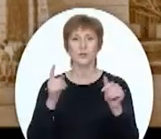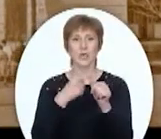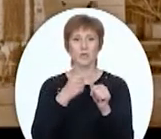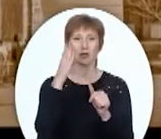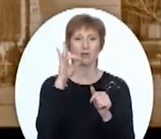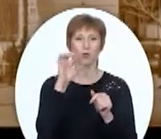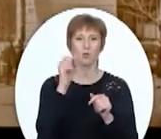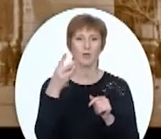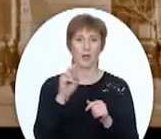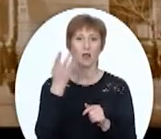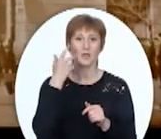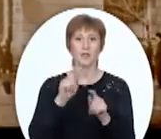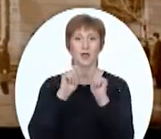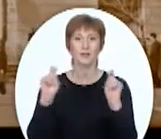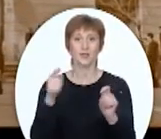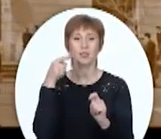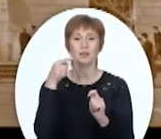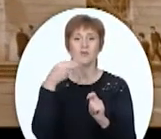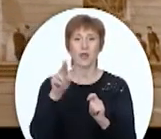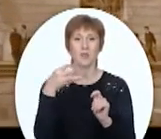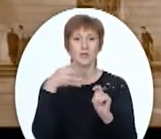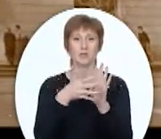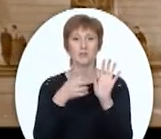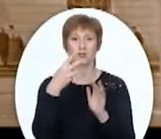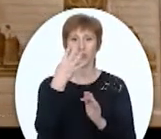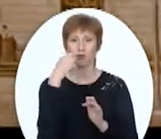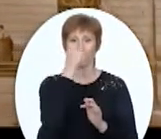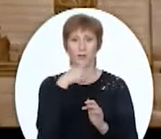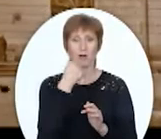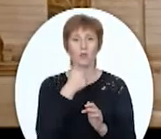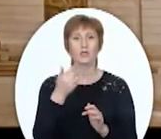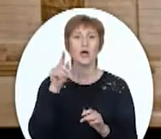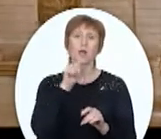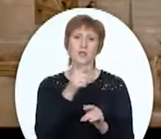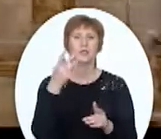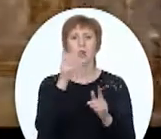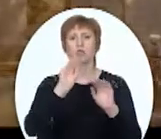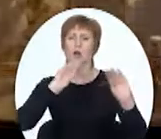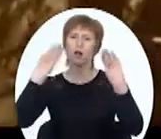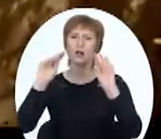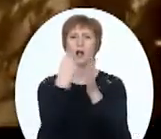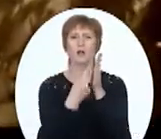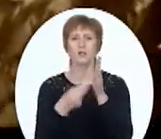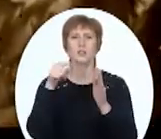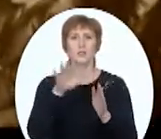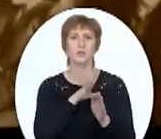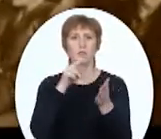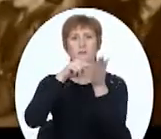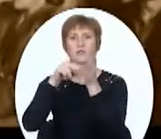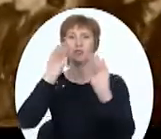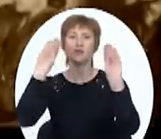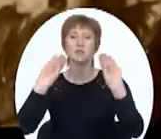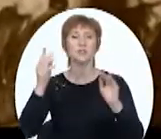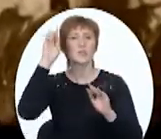Музей имени Врубеля. Даже в момент открытия в декабре 1924 года, тогда еще картинной галереи, здесь были выставлены